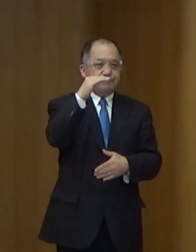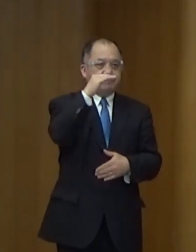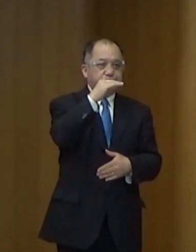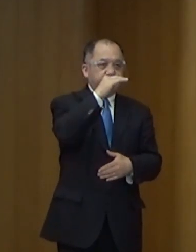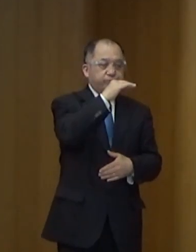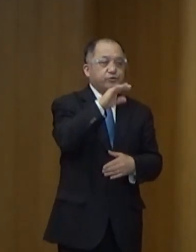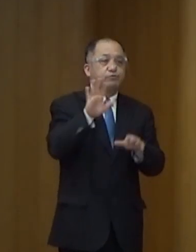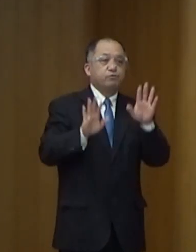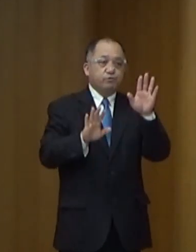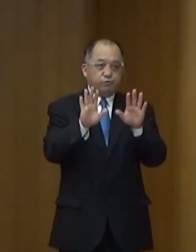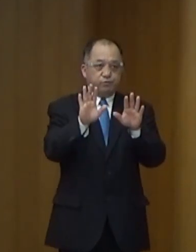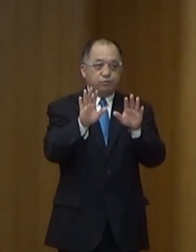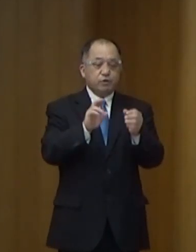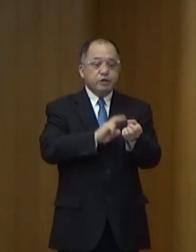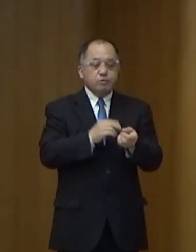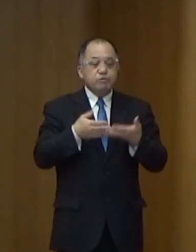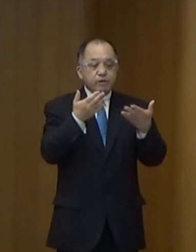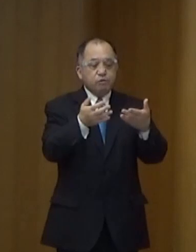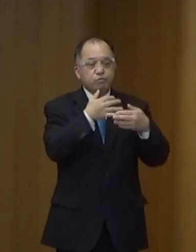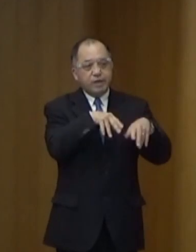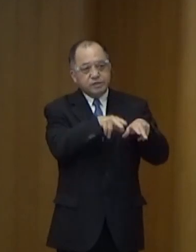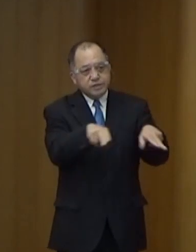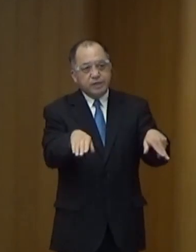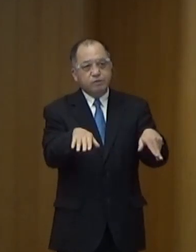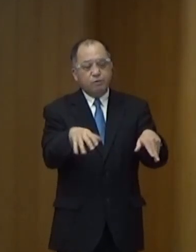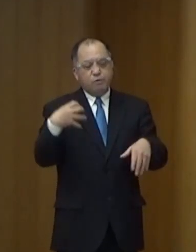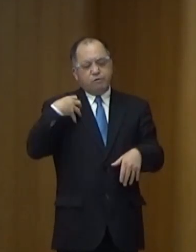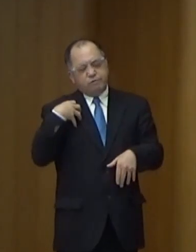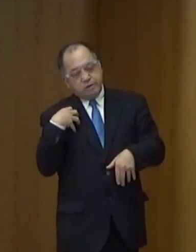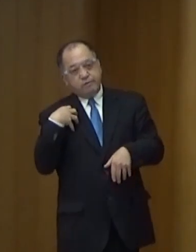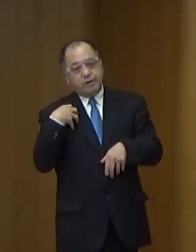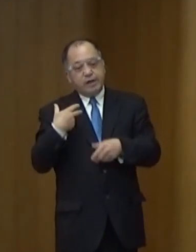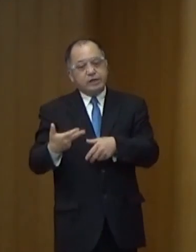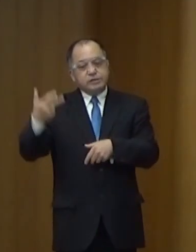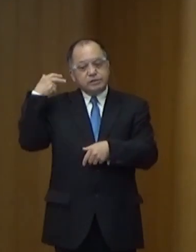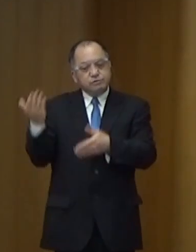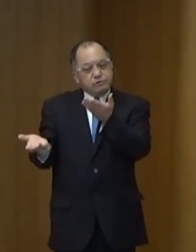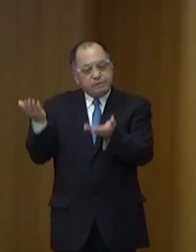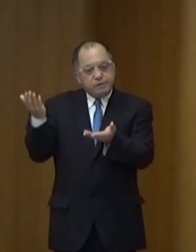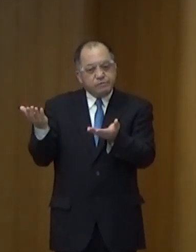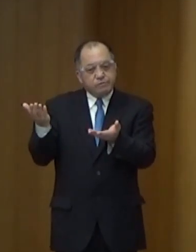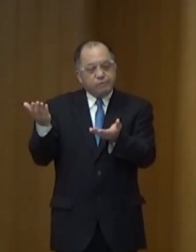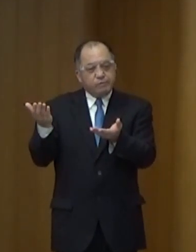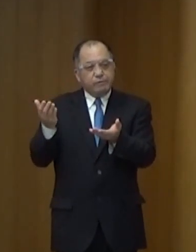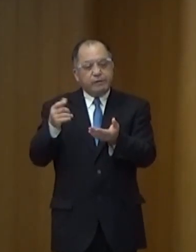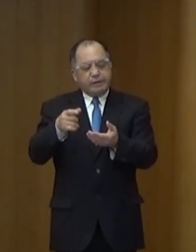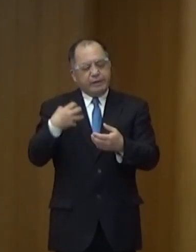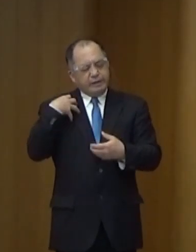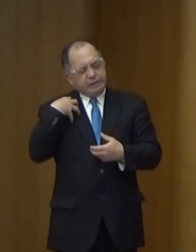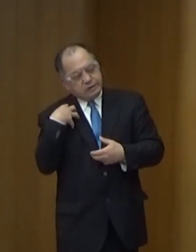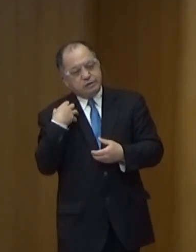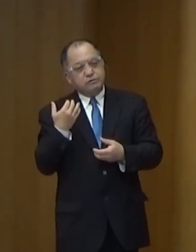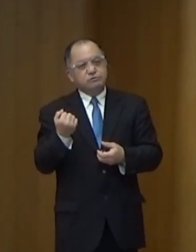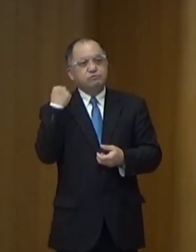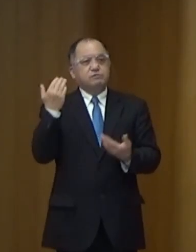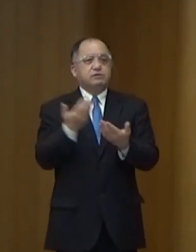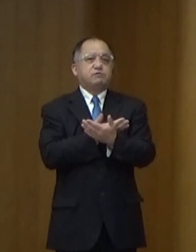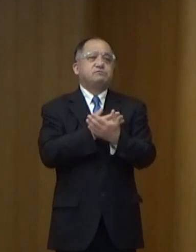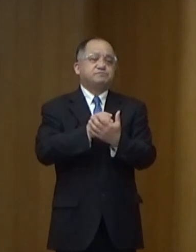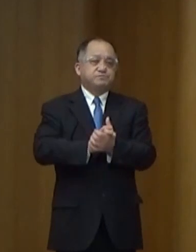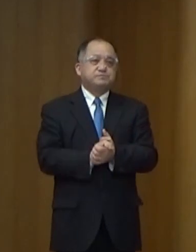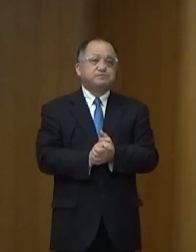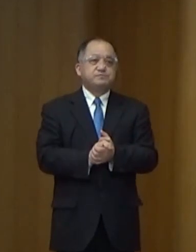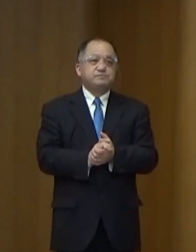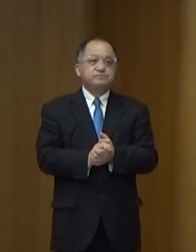医療提供体制等の負荷は先週と比較いたしますと上昇している状況にあります。次